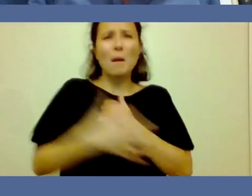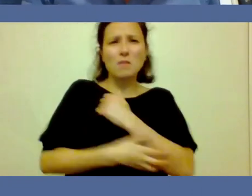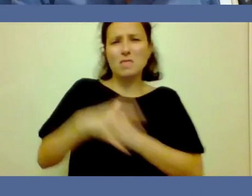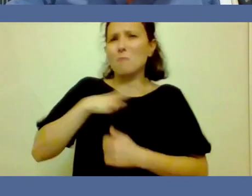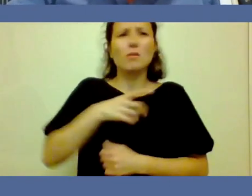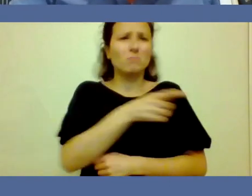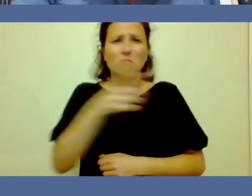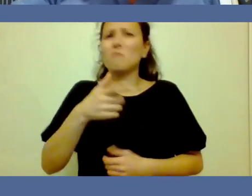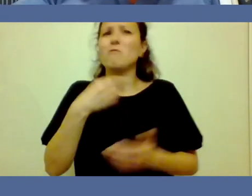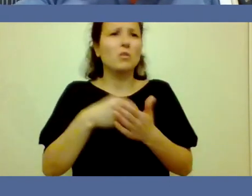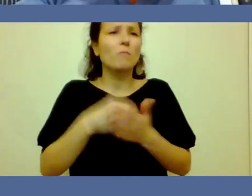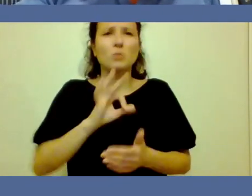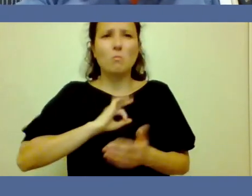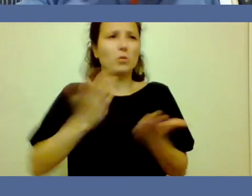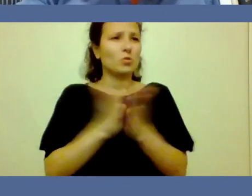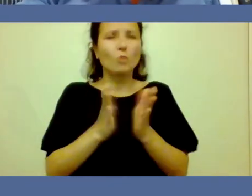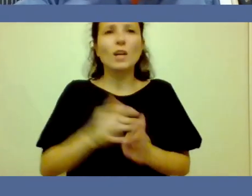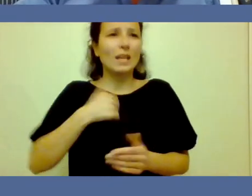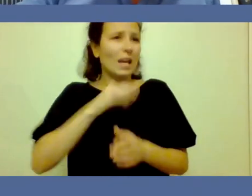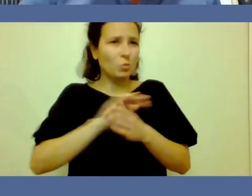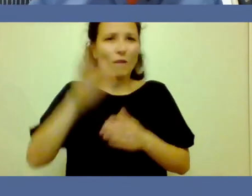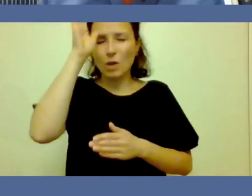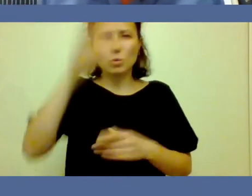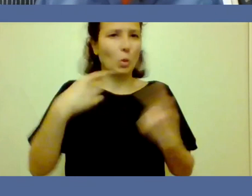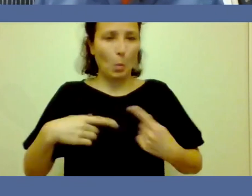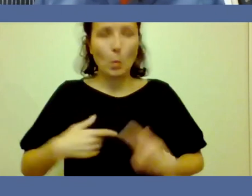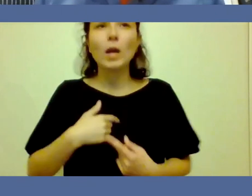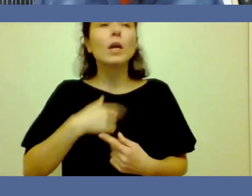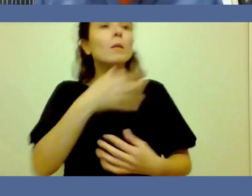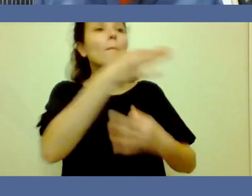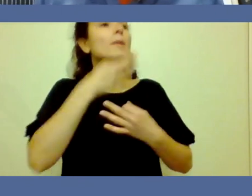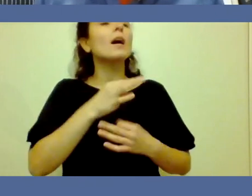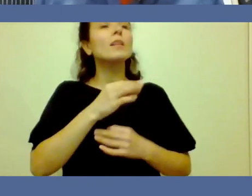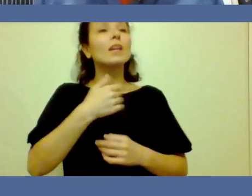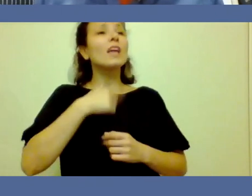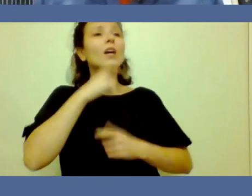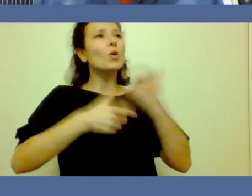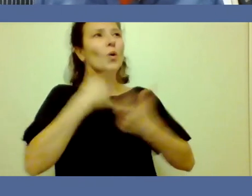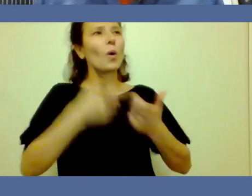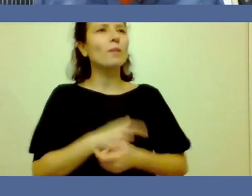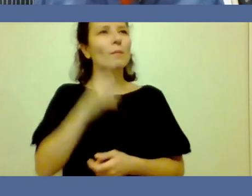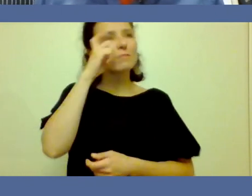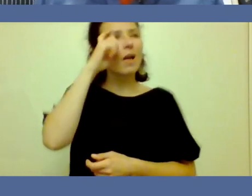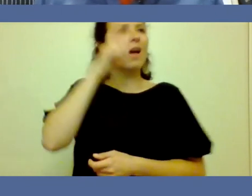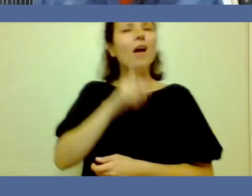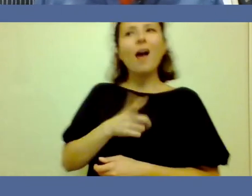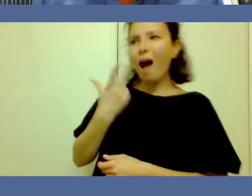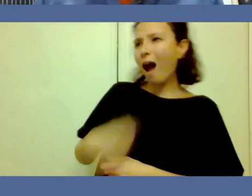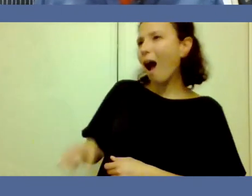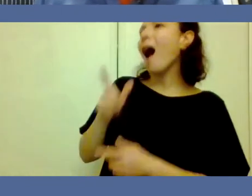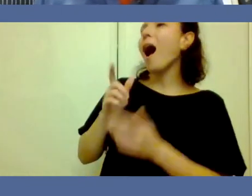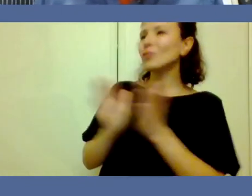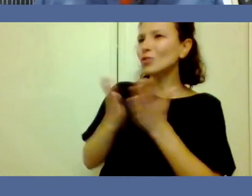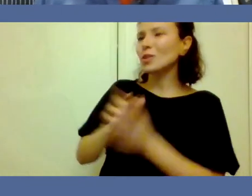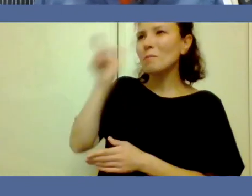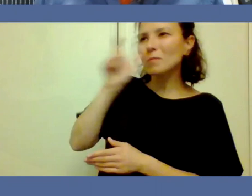też znaną autorką. Kiedy mnie pytano, czym się zajmuję, no to podnosiła się brewka, a powieści kryminalne, bo jeszcze kryminały nie